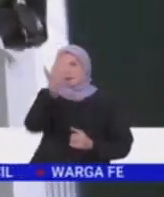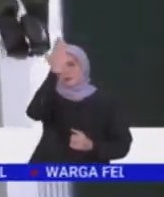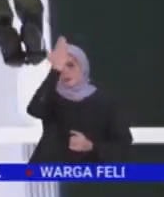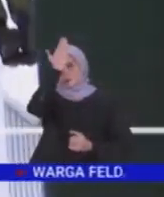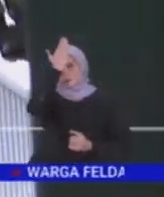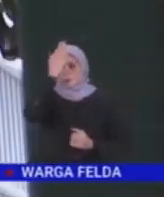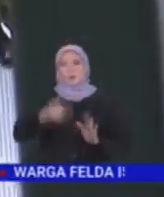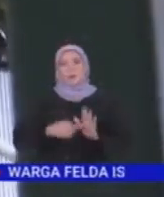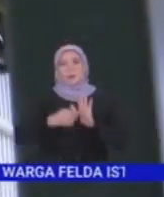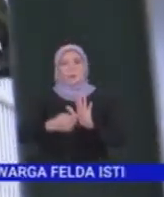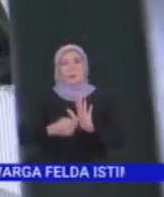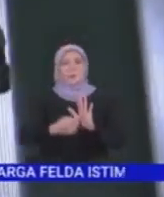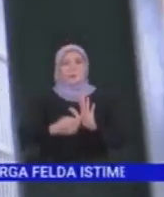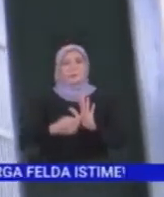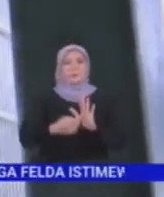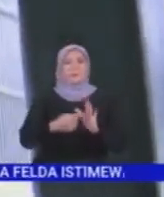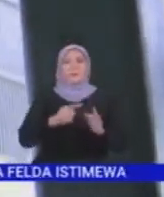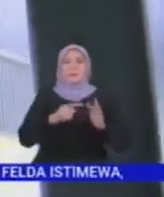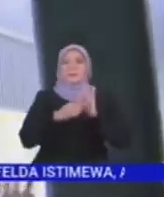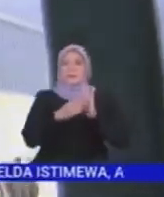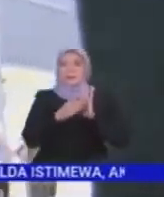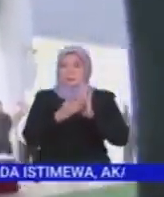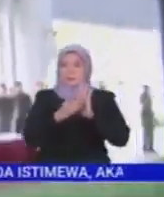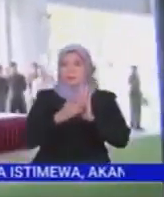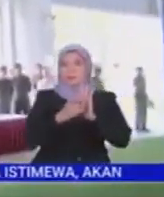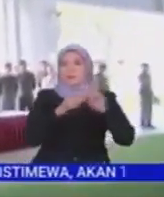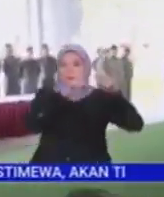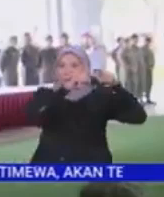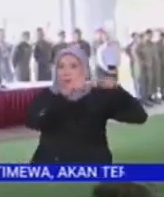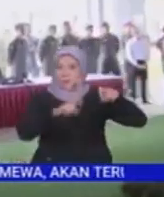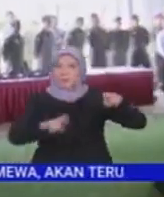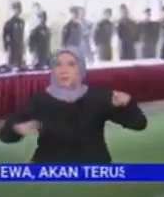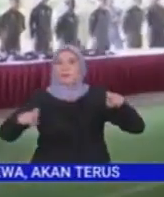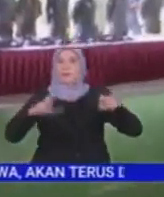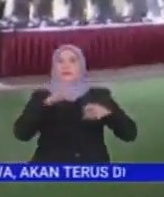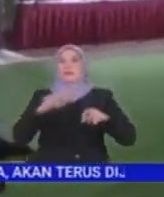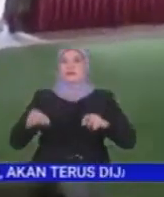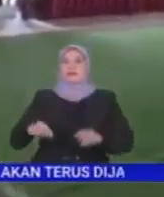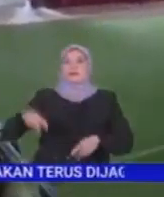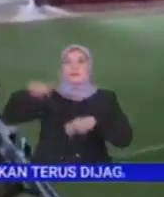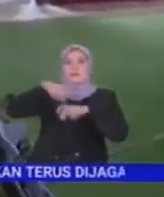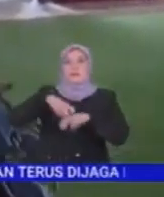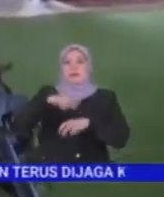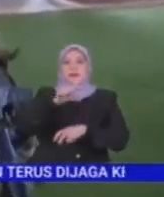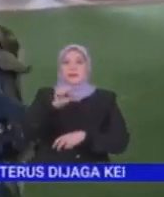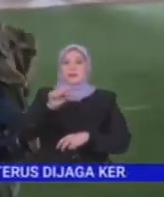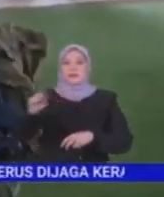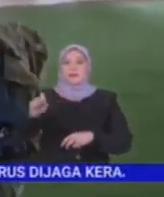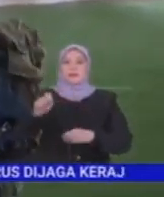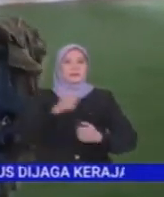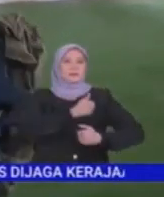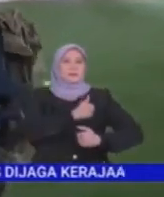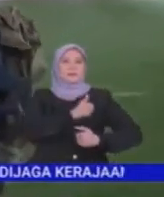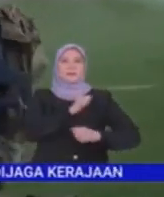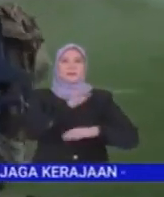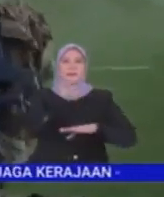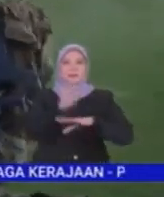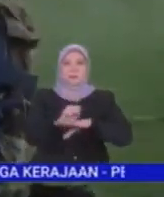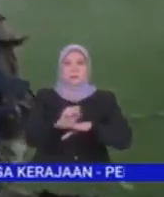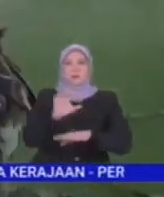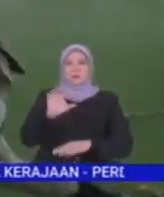agung turut dipersembahkan demonstrasi di pusat latihan tentara udara dan menaiki salah satu aset pertahanan Singapura pesawat